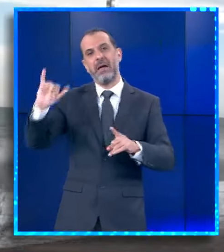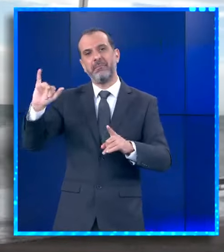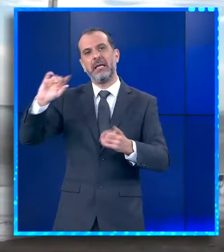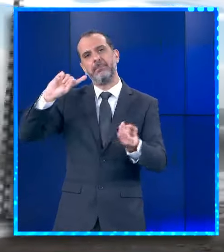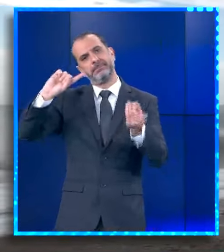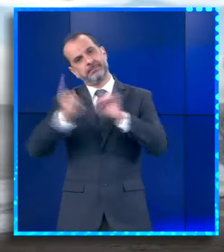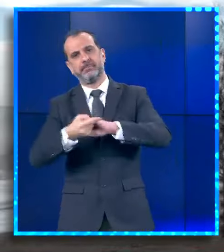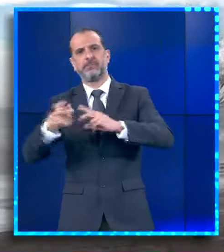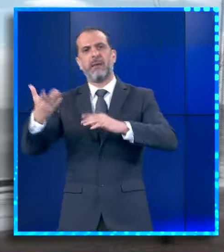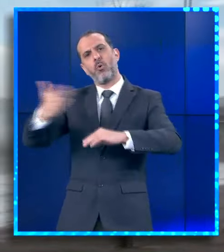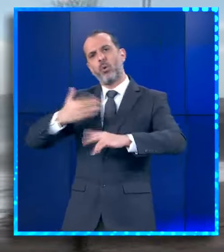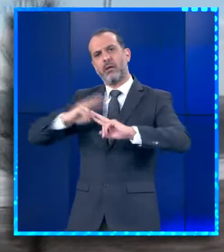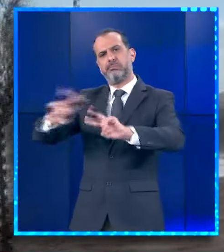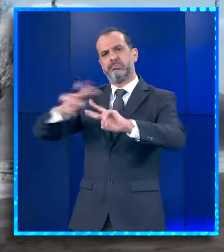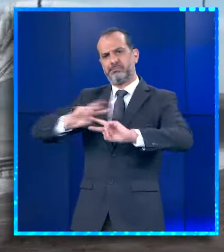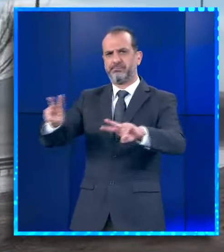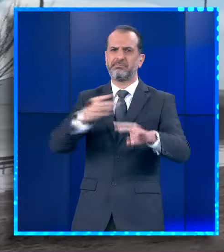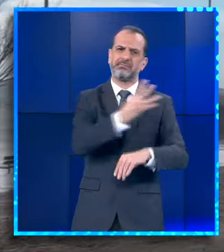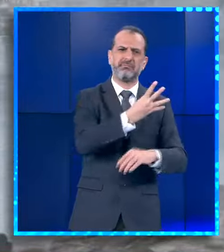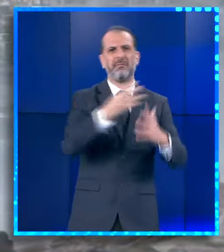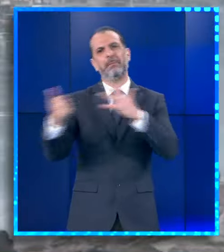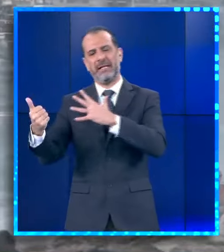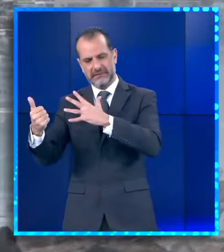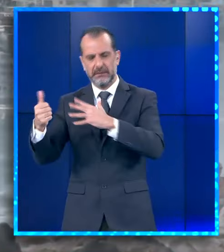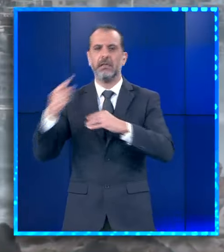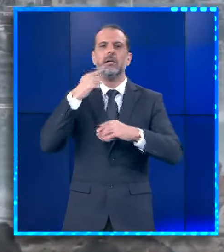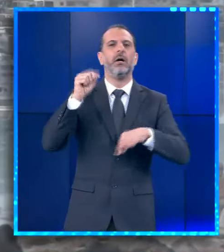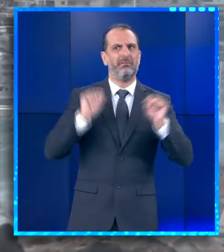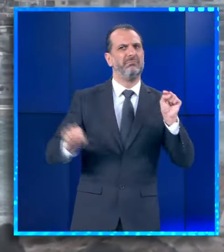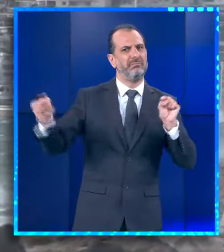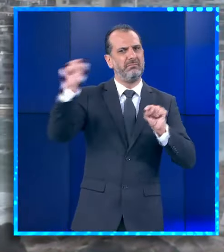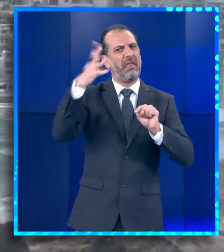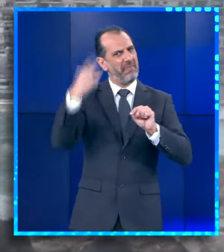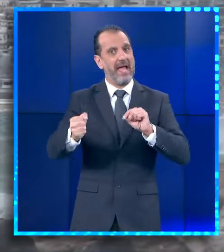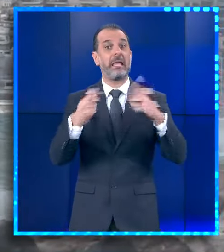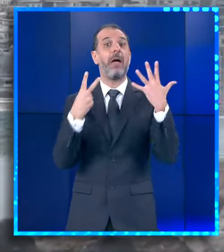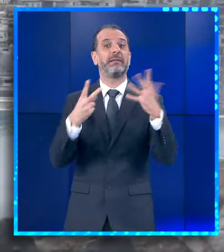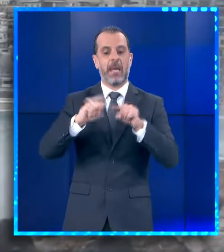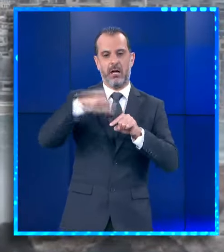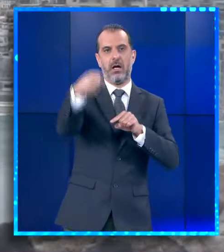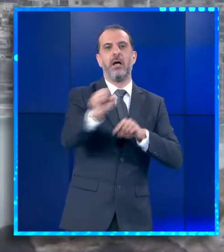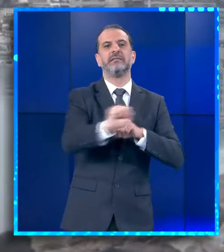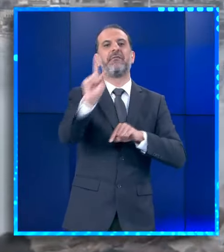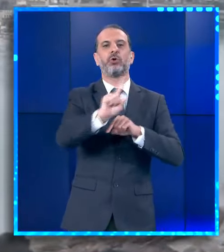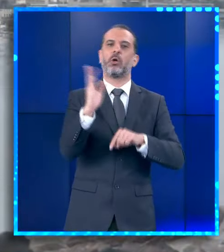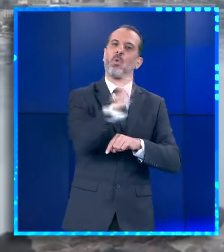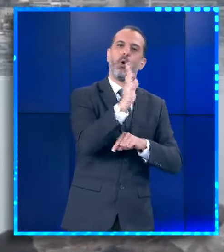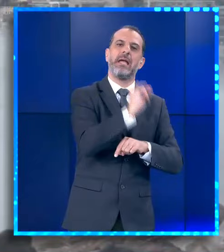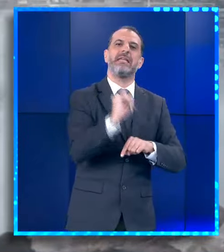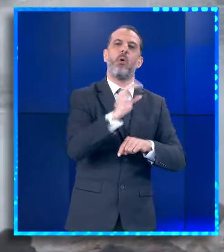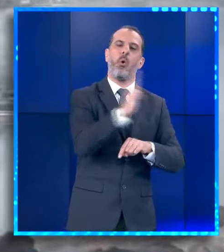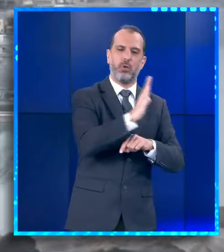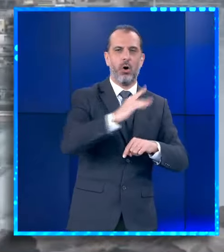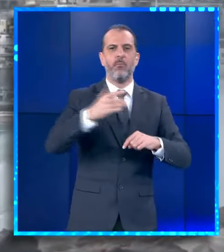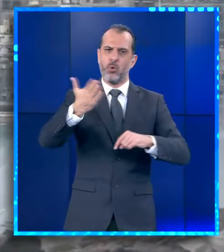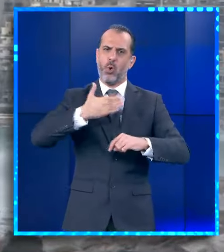νοτιάδες γύρω στα 4 με 6 μποφόρ στο Αιγαίο. Τοπικά θα έχουμε ακόμη και 7 μποφόρ το Σαββατοκύριακο στο Ιόνιο με νοτιάδες και